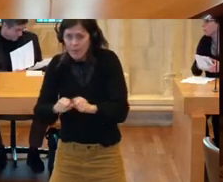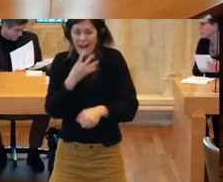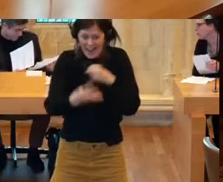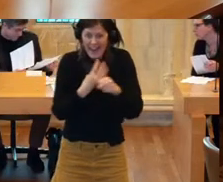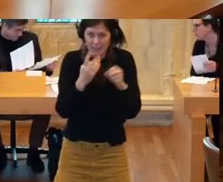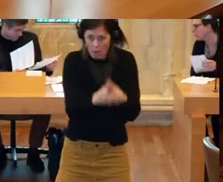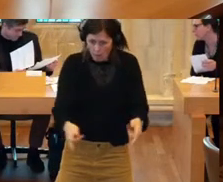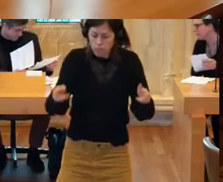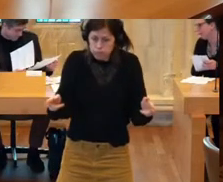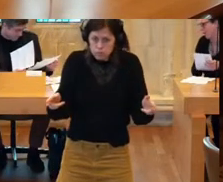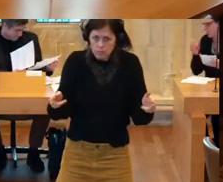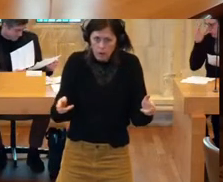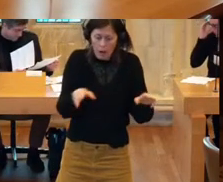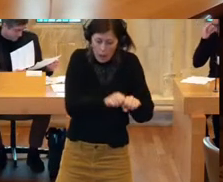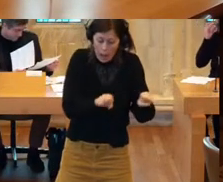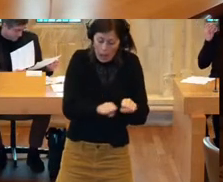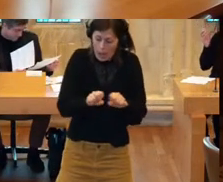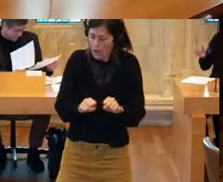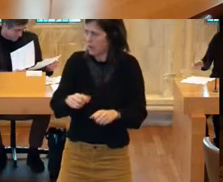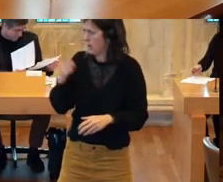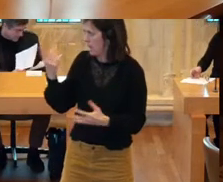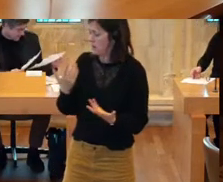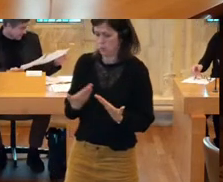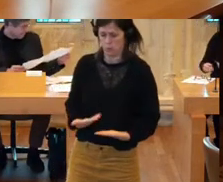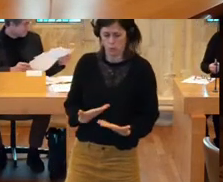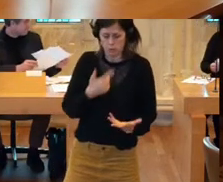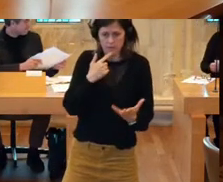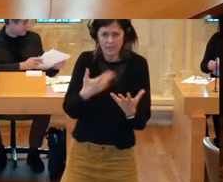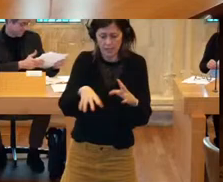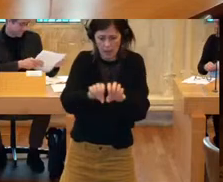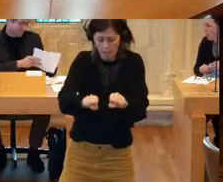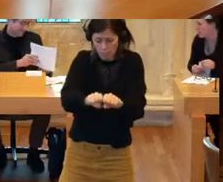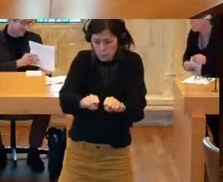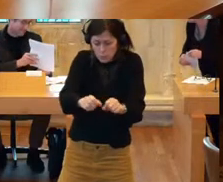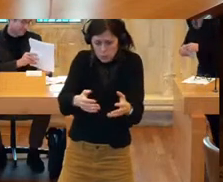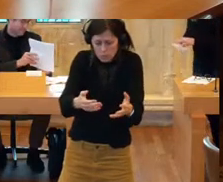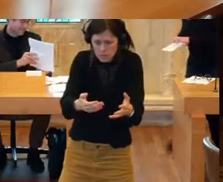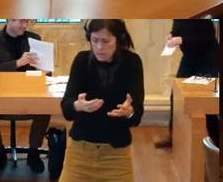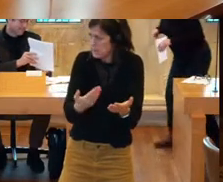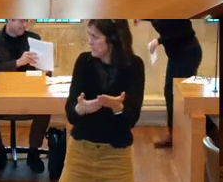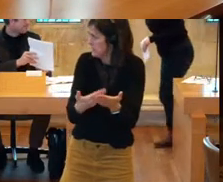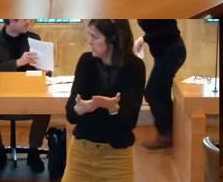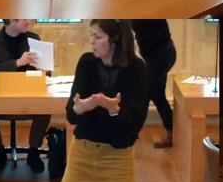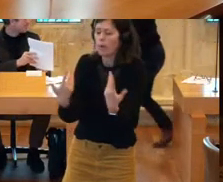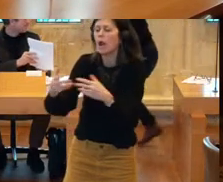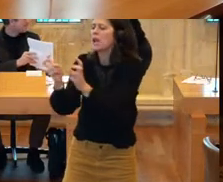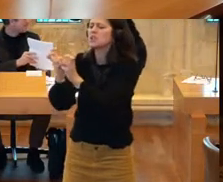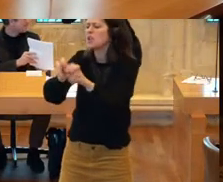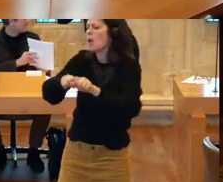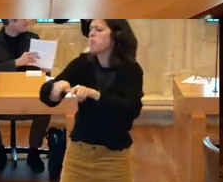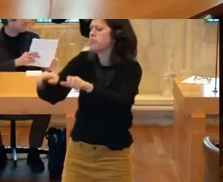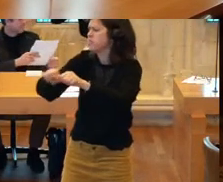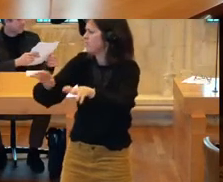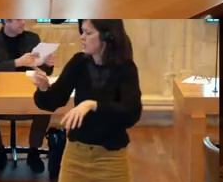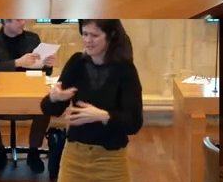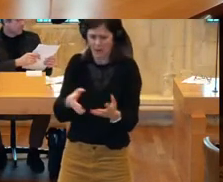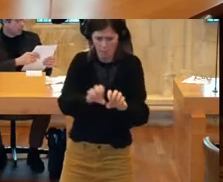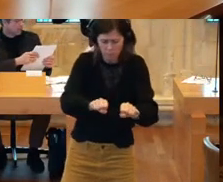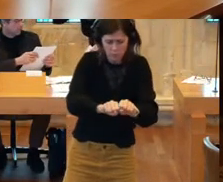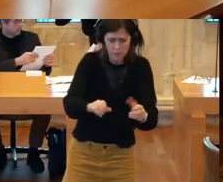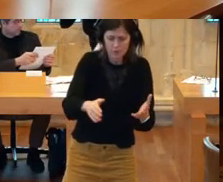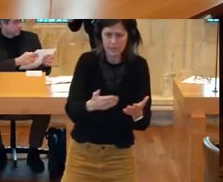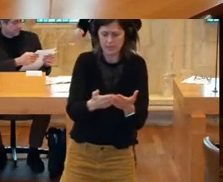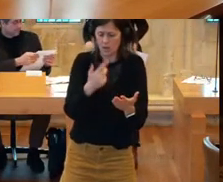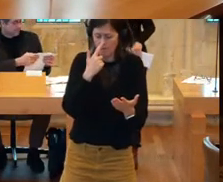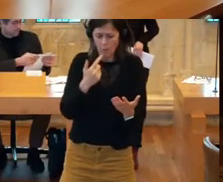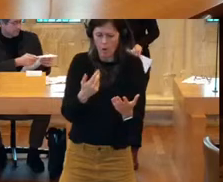sa communication et non sa production d'électricité, qui dépend principalement de sa première heure de gloire et le